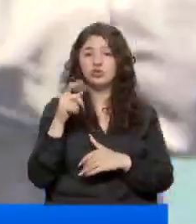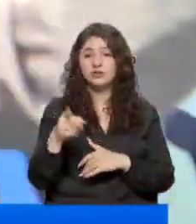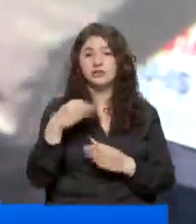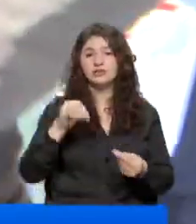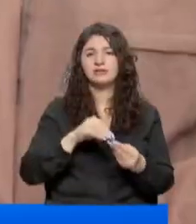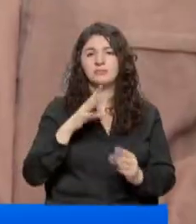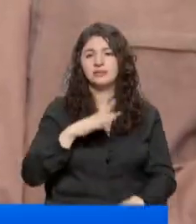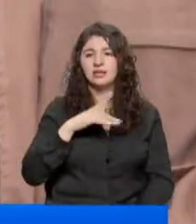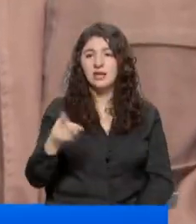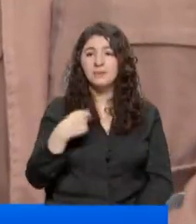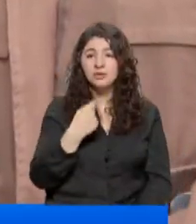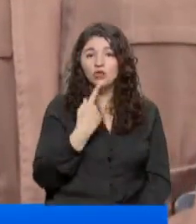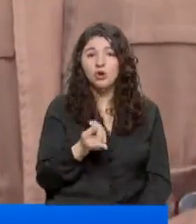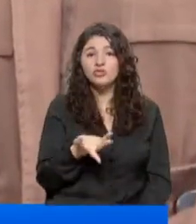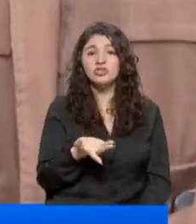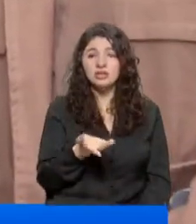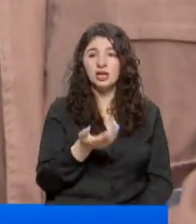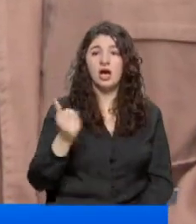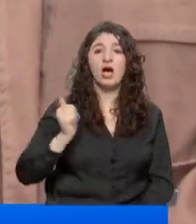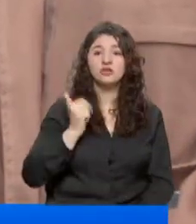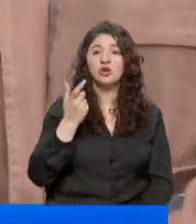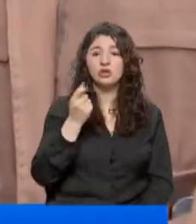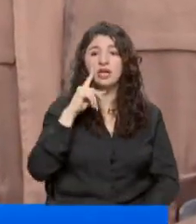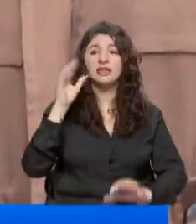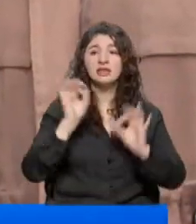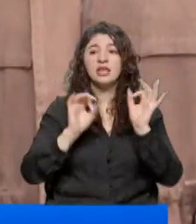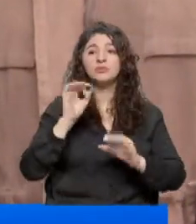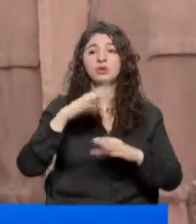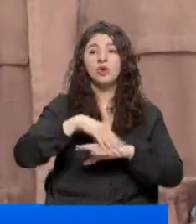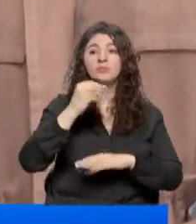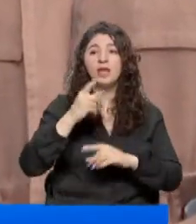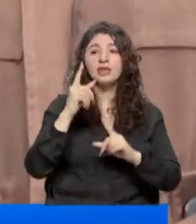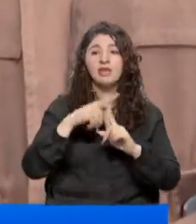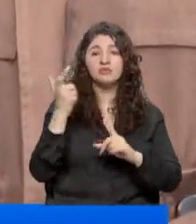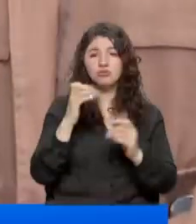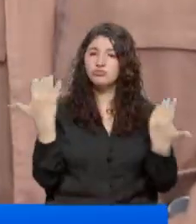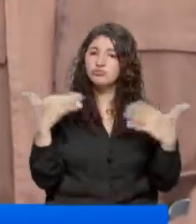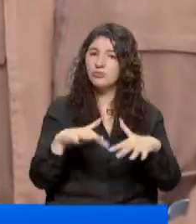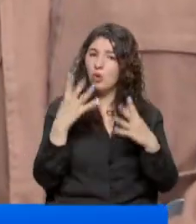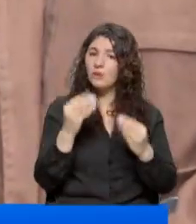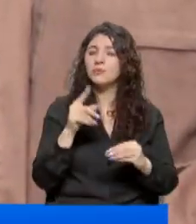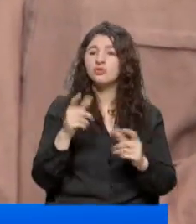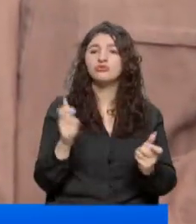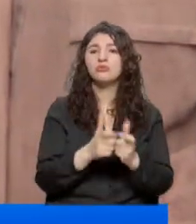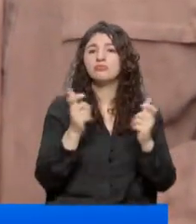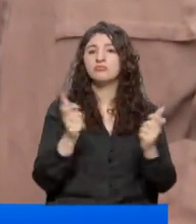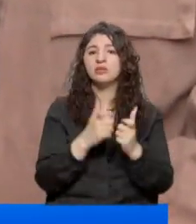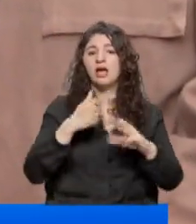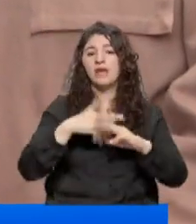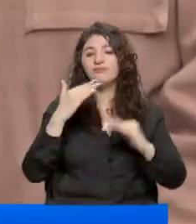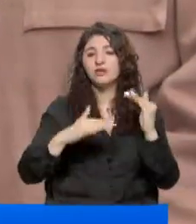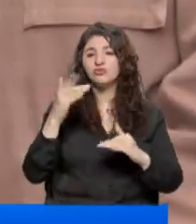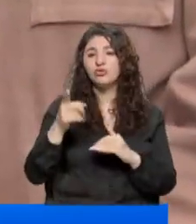ücrete zam istedi diziyoruz ki asgari ücret tespit Komisyonu Temmuz ayında toplanabilir bu toplantıda